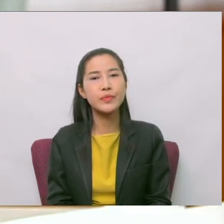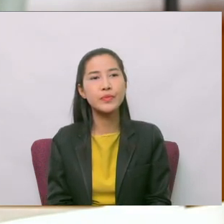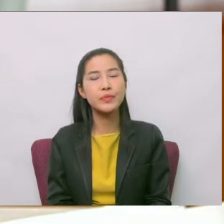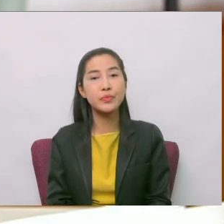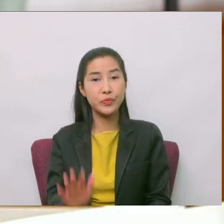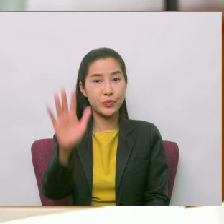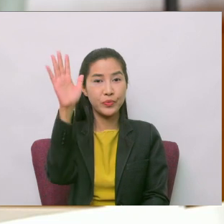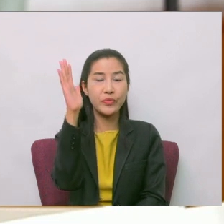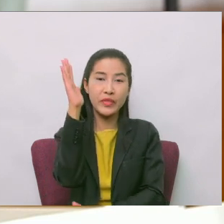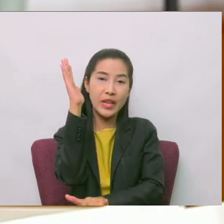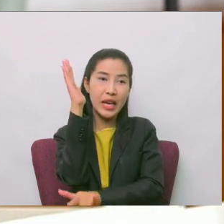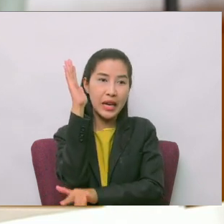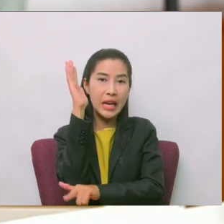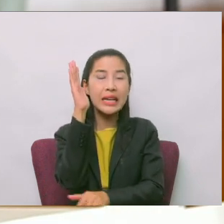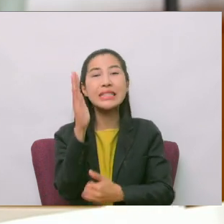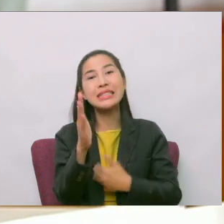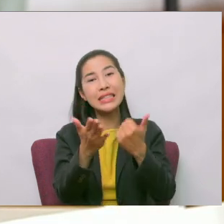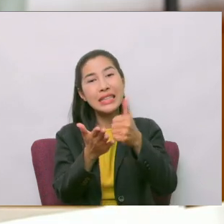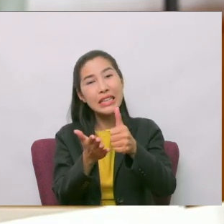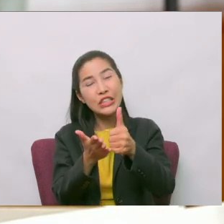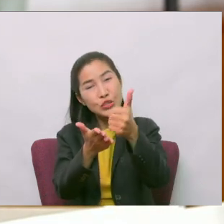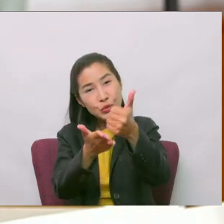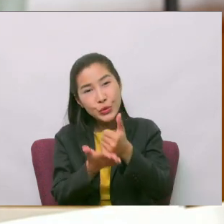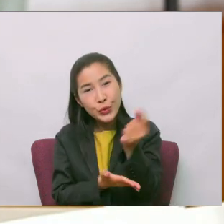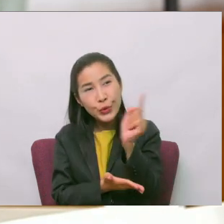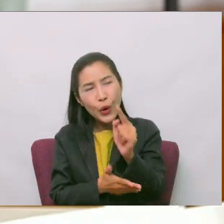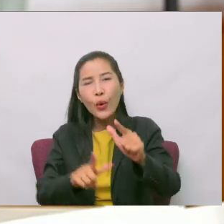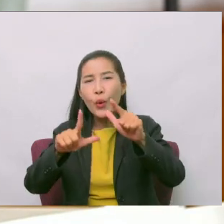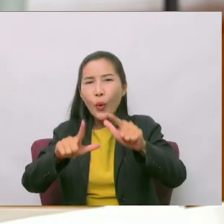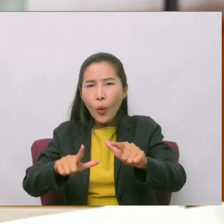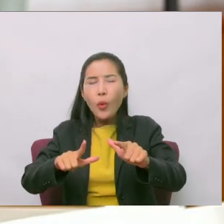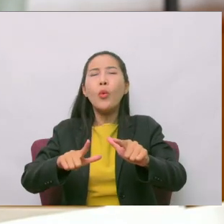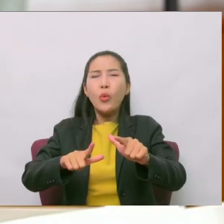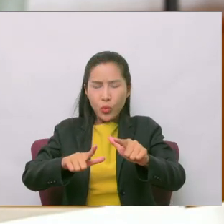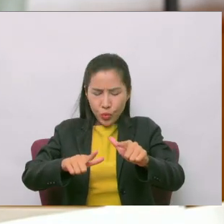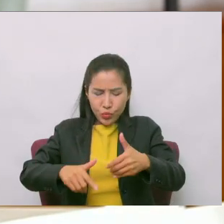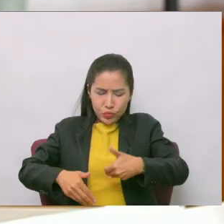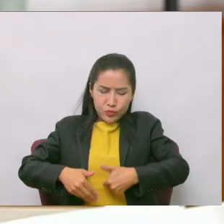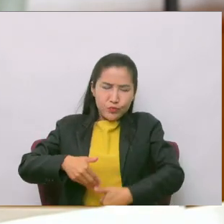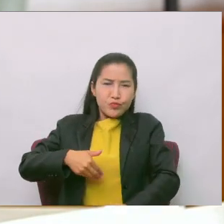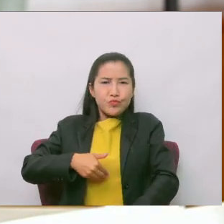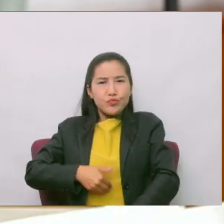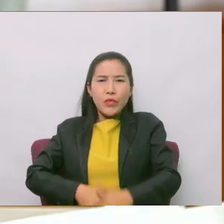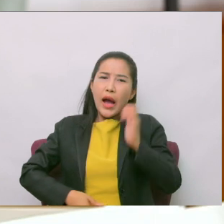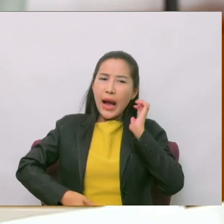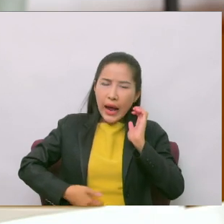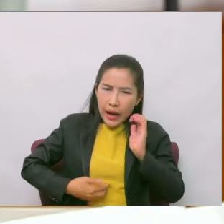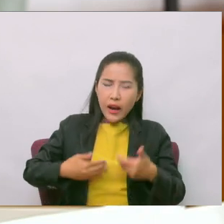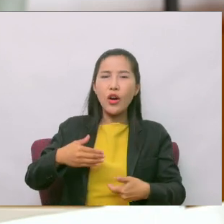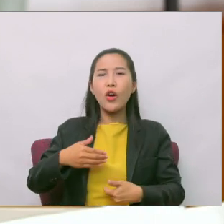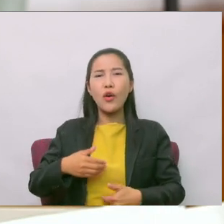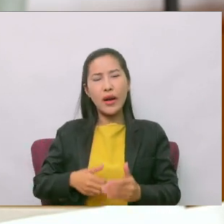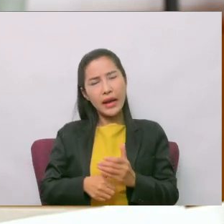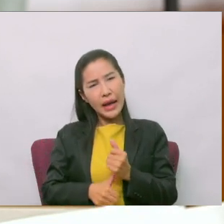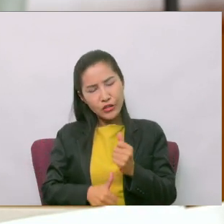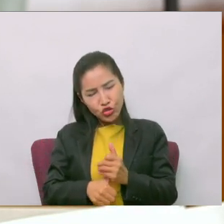คะก็จะแก้ในเรื่องของลดอาการท้องอืดท้องเฟ้อได้ด้วยลดอาการคันได้ด้วยนะคะของขมิ้นอ้อยต่อ